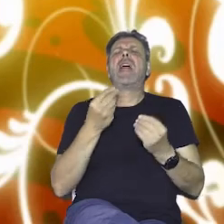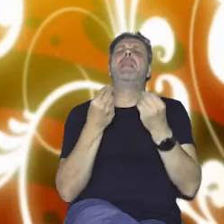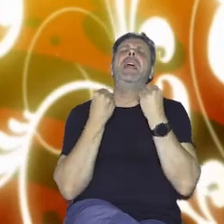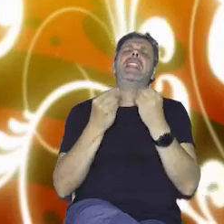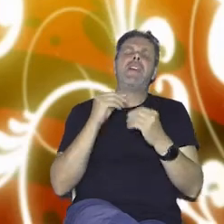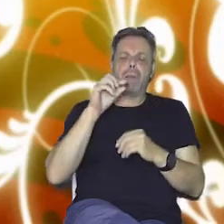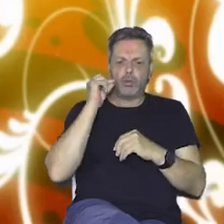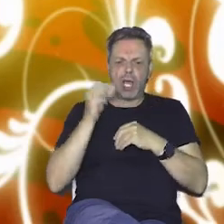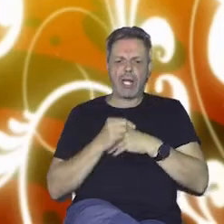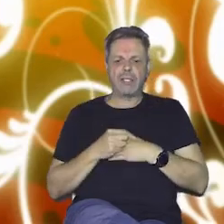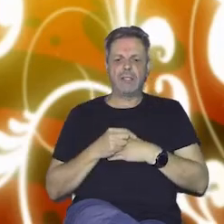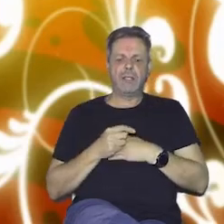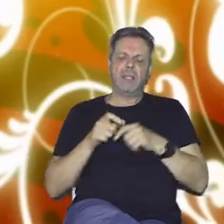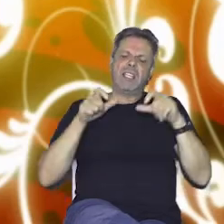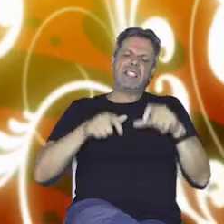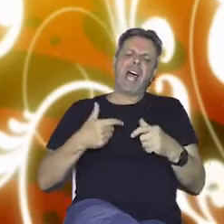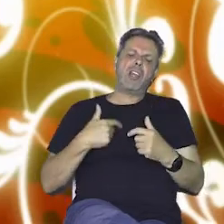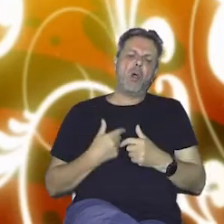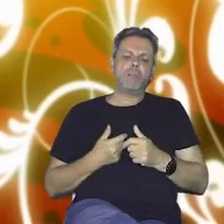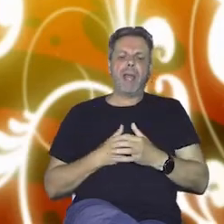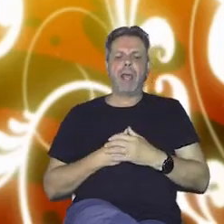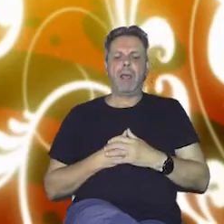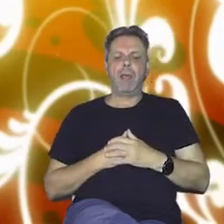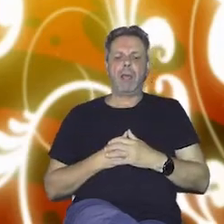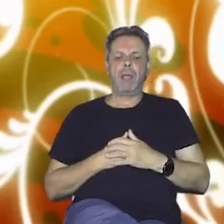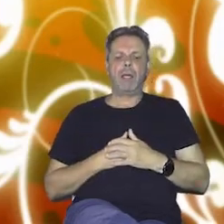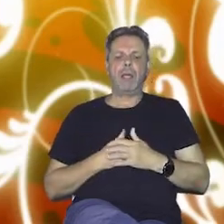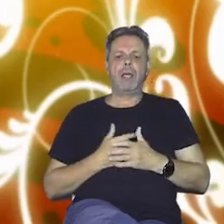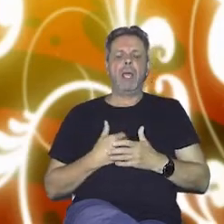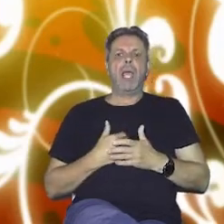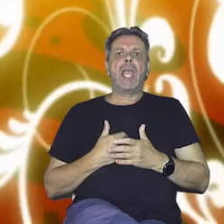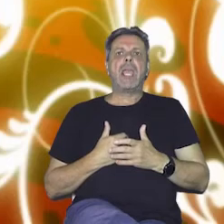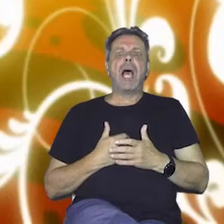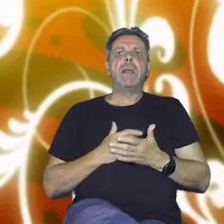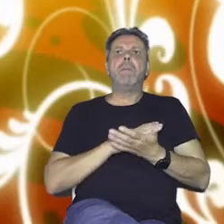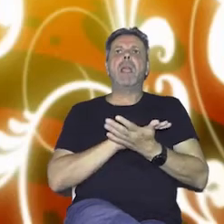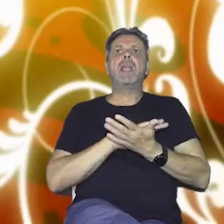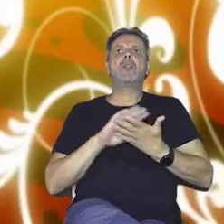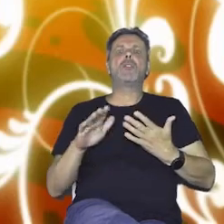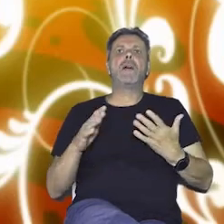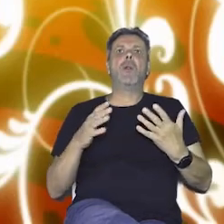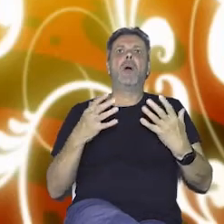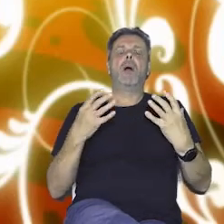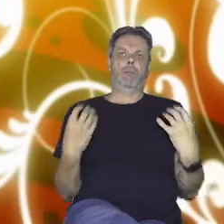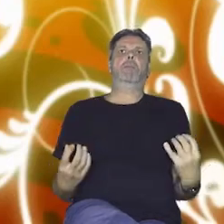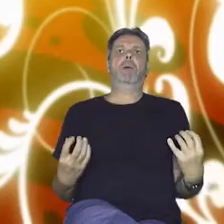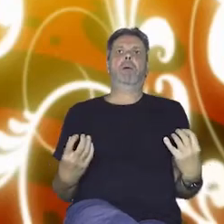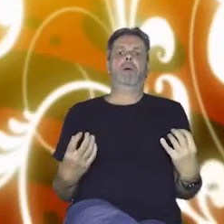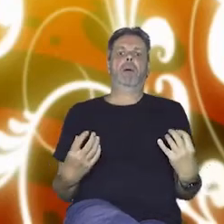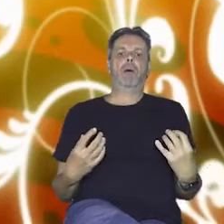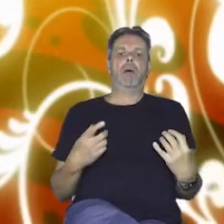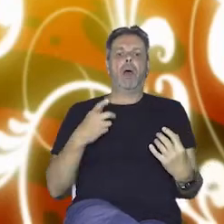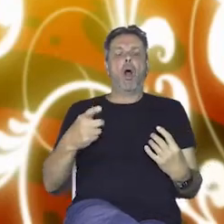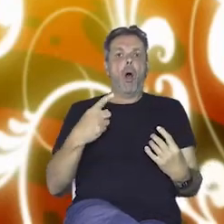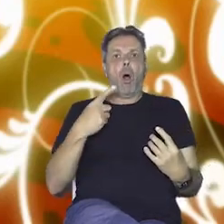muškarac, malo stariji od mene, malo više. Da. I ja sam se naprosto sva skamenila i on me kao